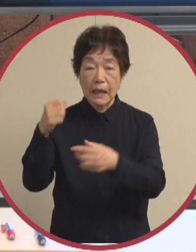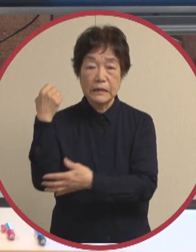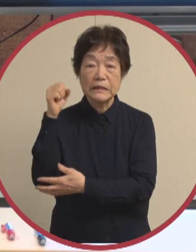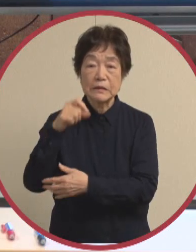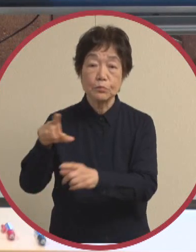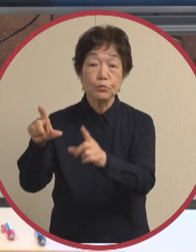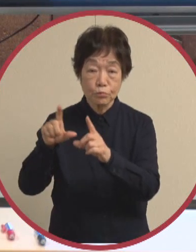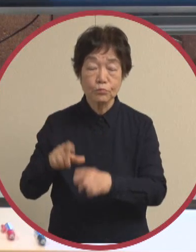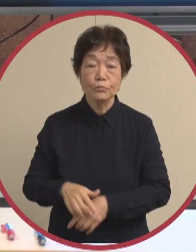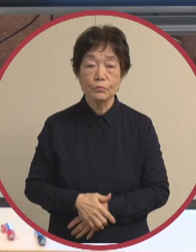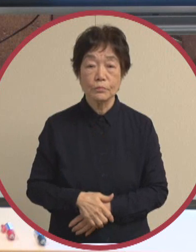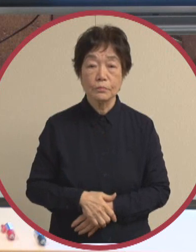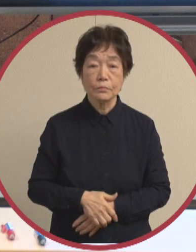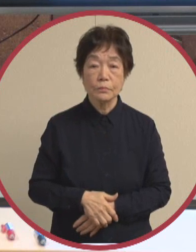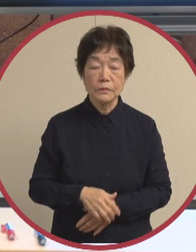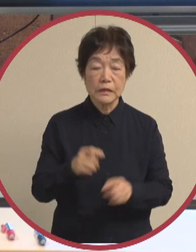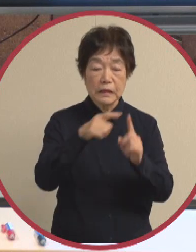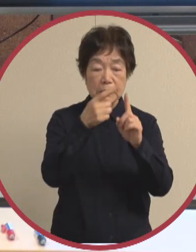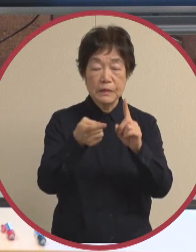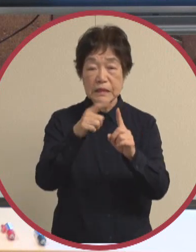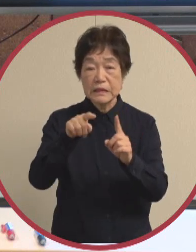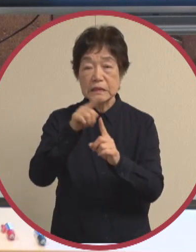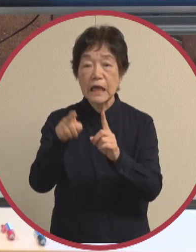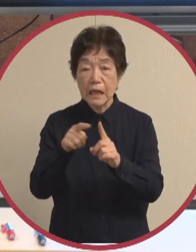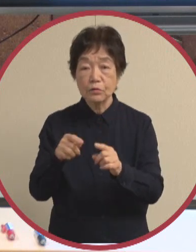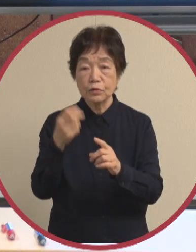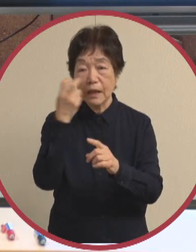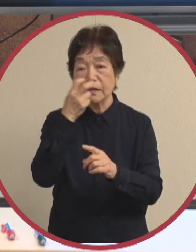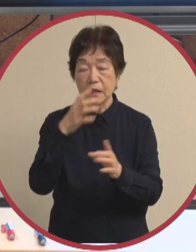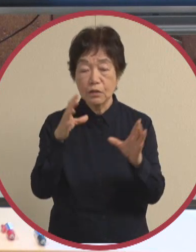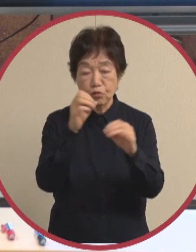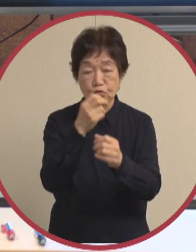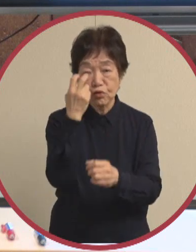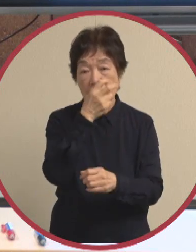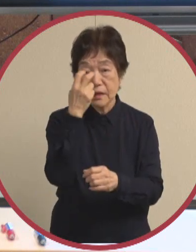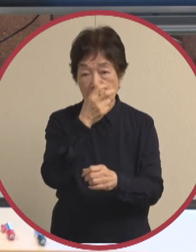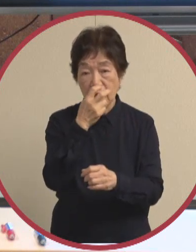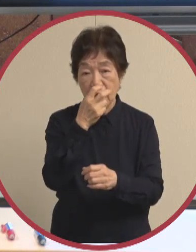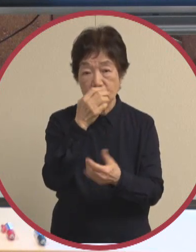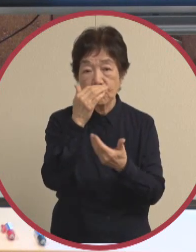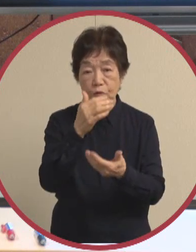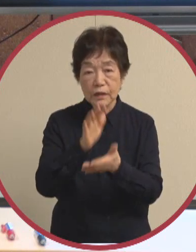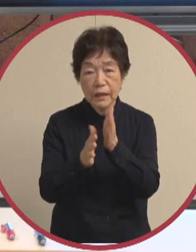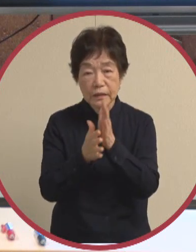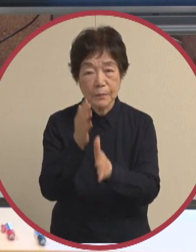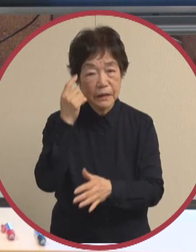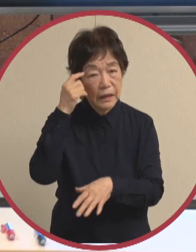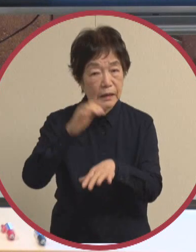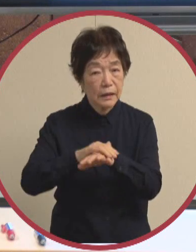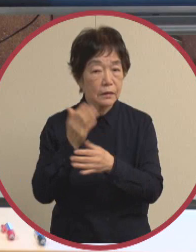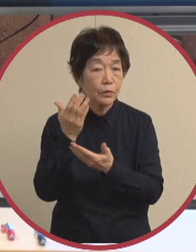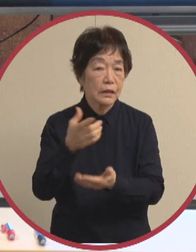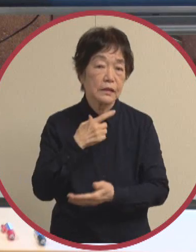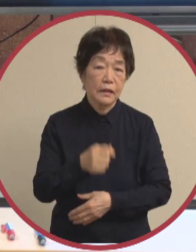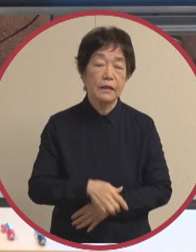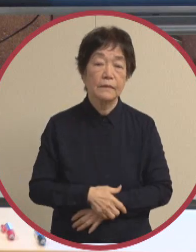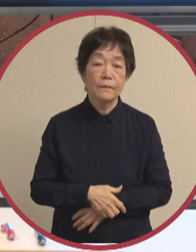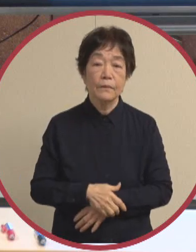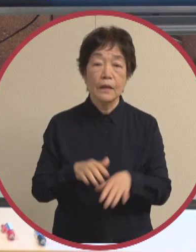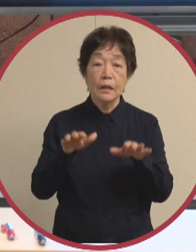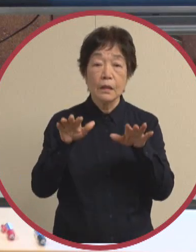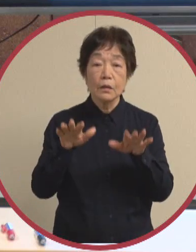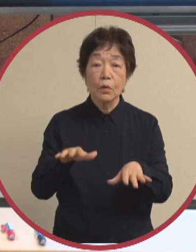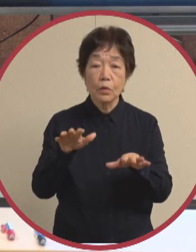小山です。ちょっとあの PCR 検査の集中実施について、あの改めて知事のお考えを確認させていただきたいんですけれども、あの今回